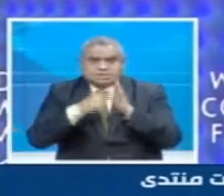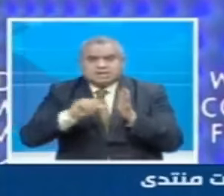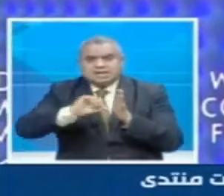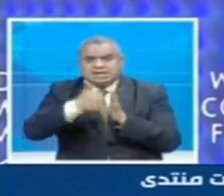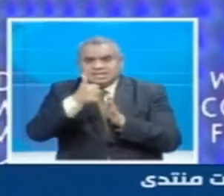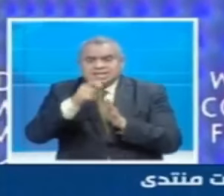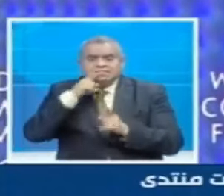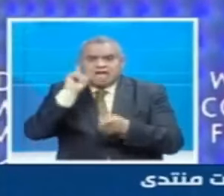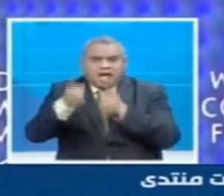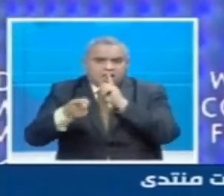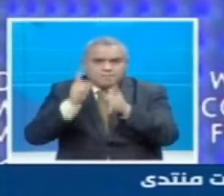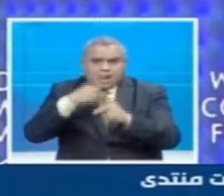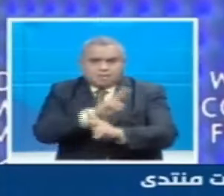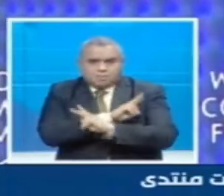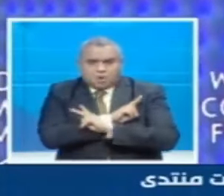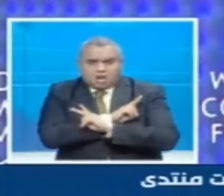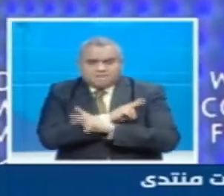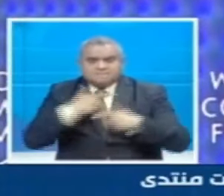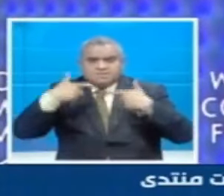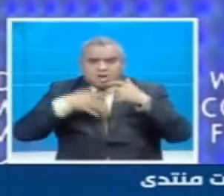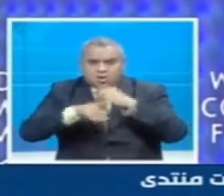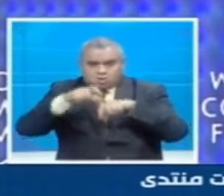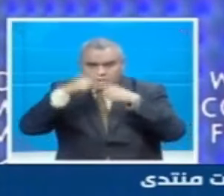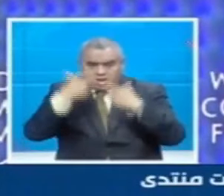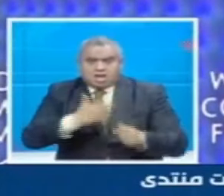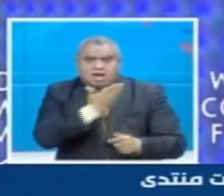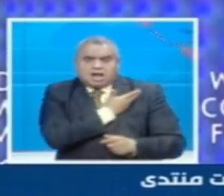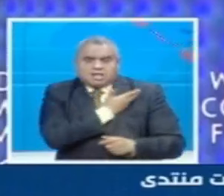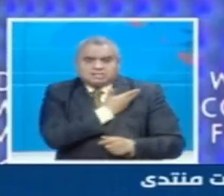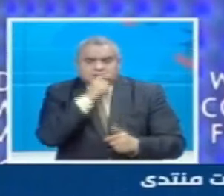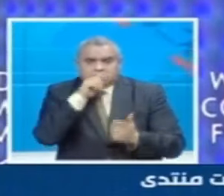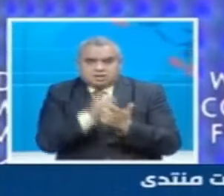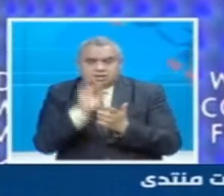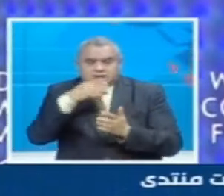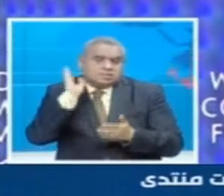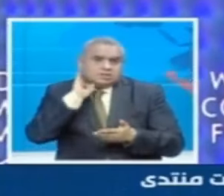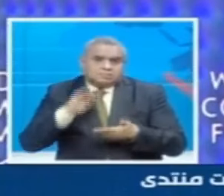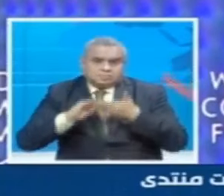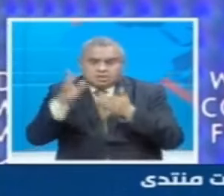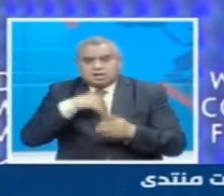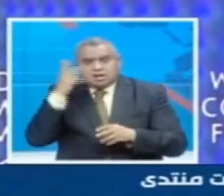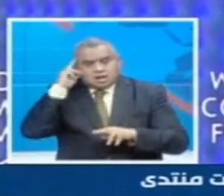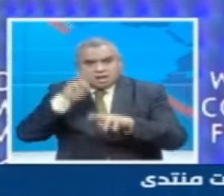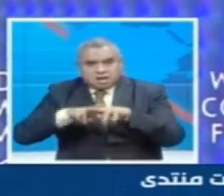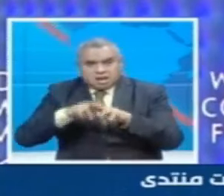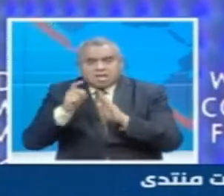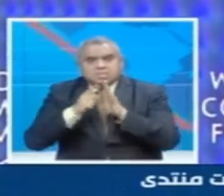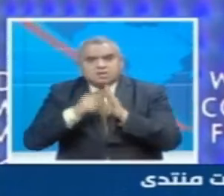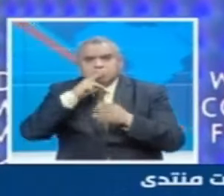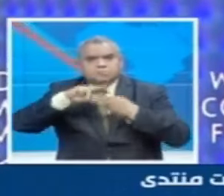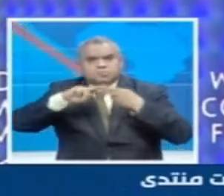لوقف فوري لإطلاق النار في قطاع غزة، مؤكدا أن أمن إسرائيل والمنطقة سيتحقق